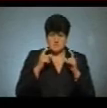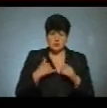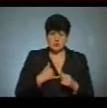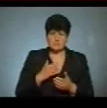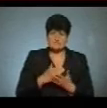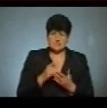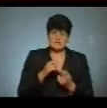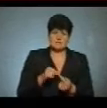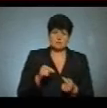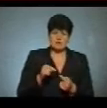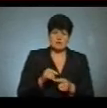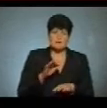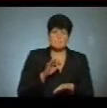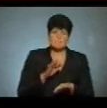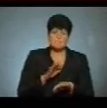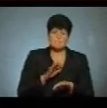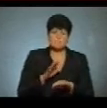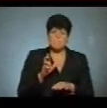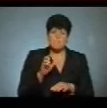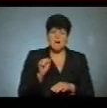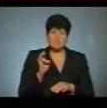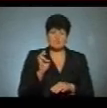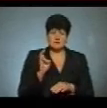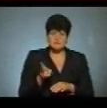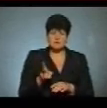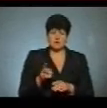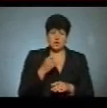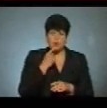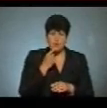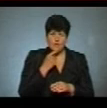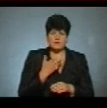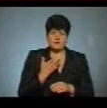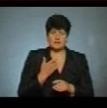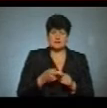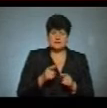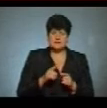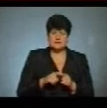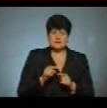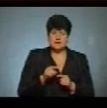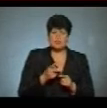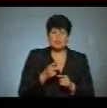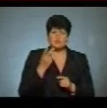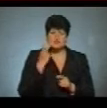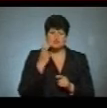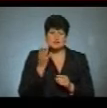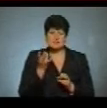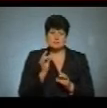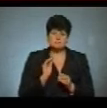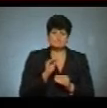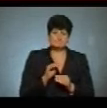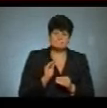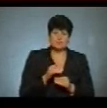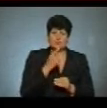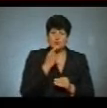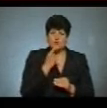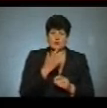є відповідний банк компонентів і препаратів крові. Але банк – річ така, його треба постійно поповнювати, тому що кров,